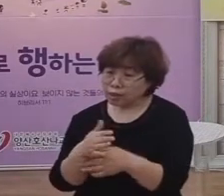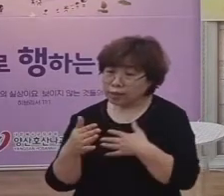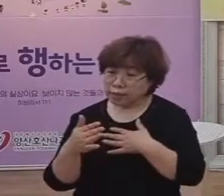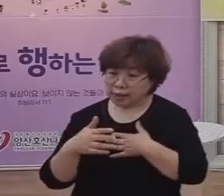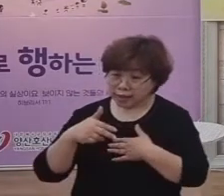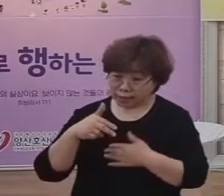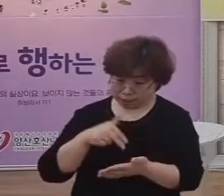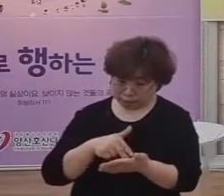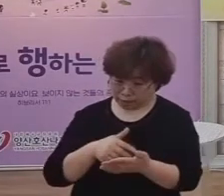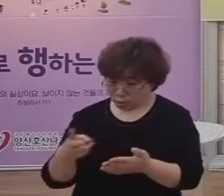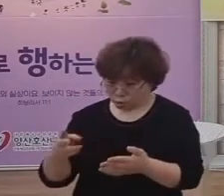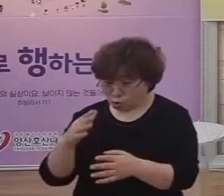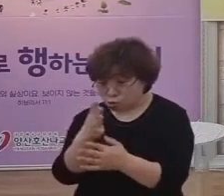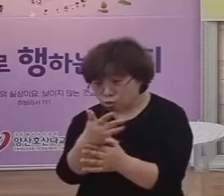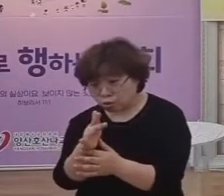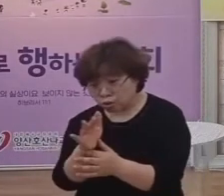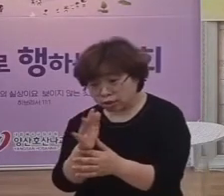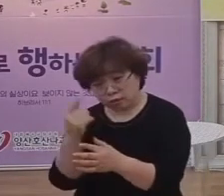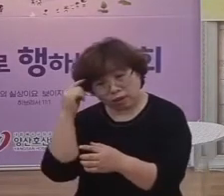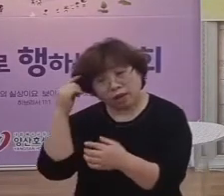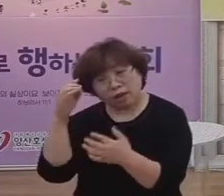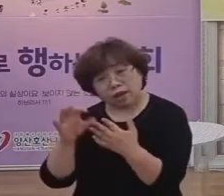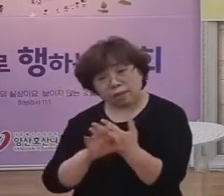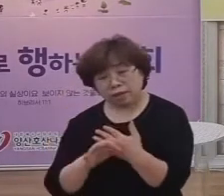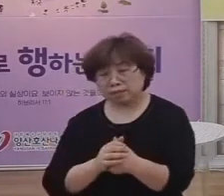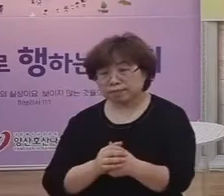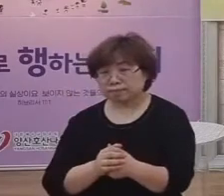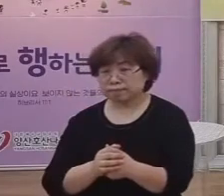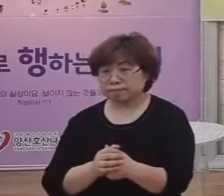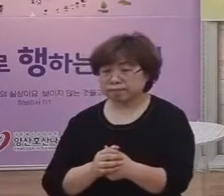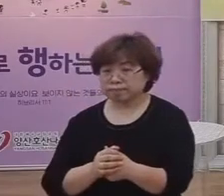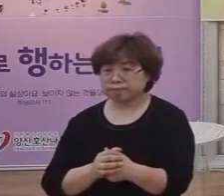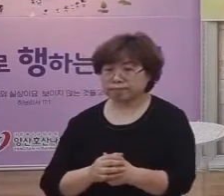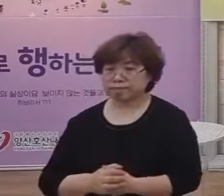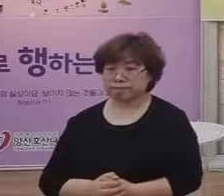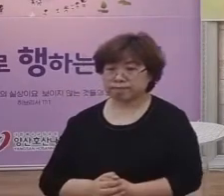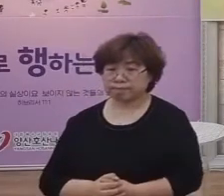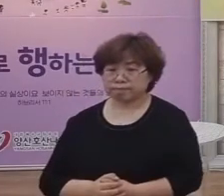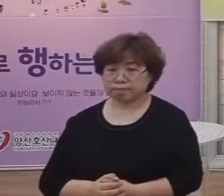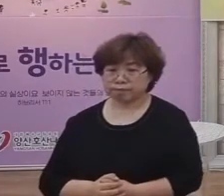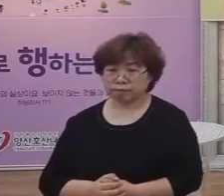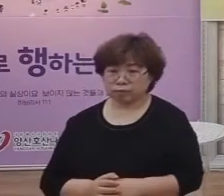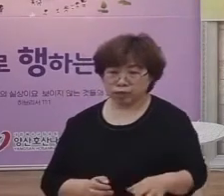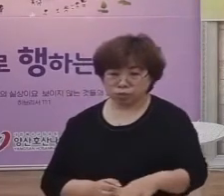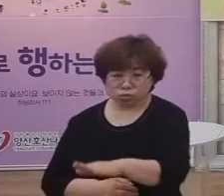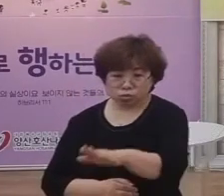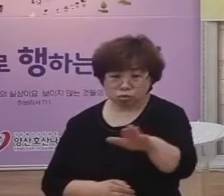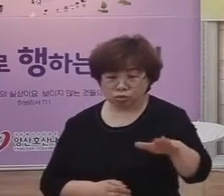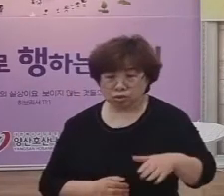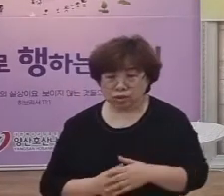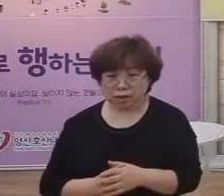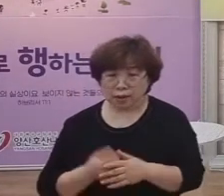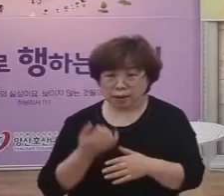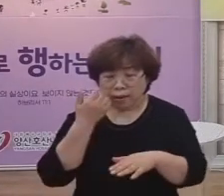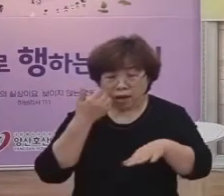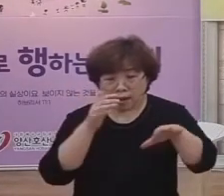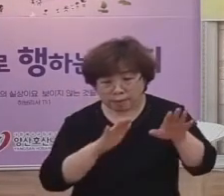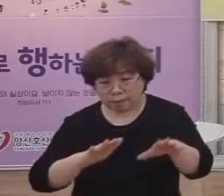물고기. 그러면요, 왜 이 말씀 주셨느냐? 우리를